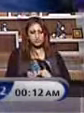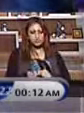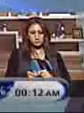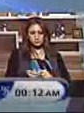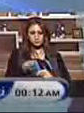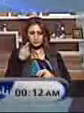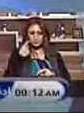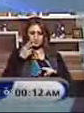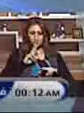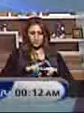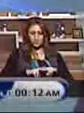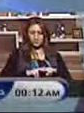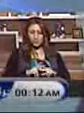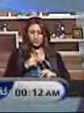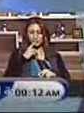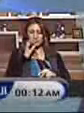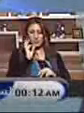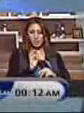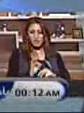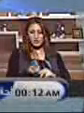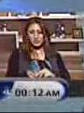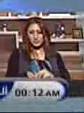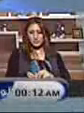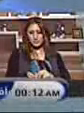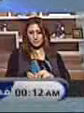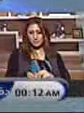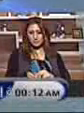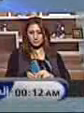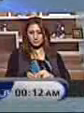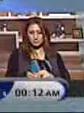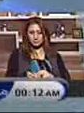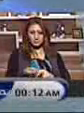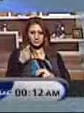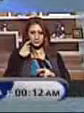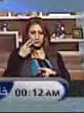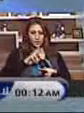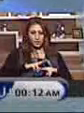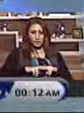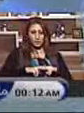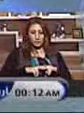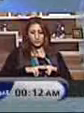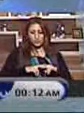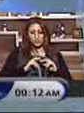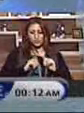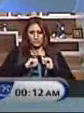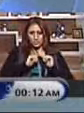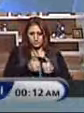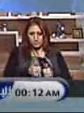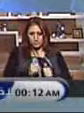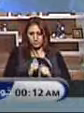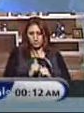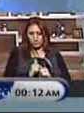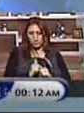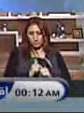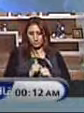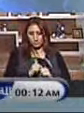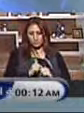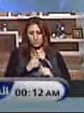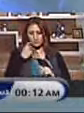معه الله هذا المنطق دخل ابو حازم على عبد الملك بن مروان